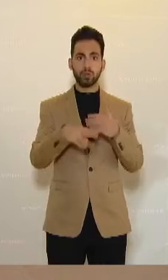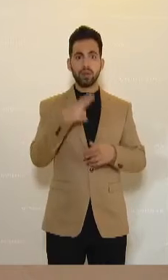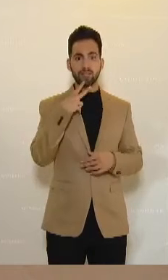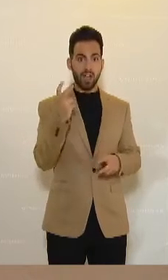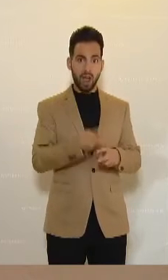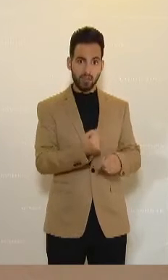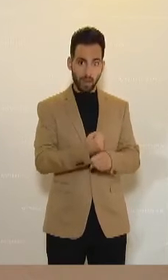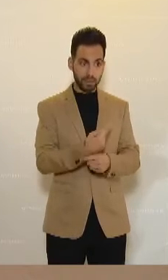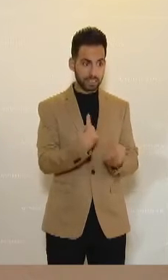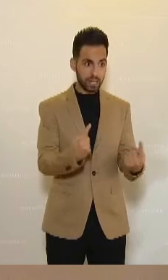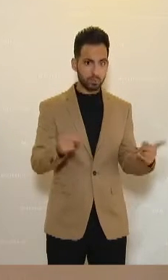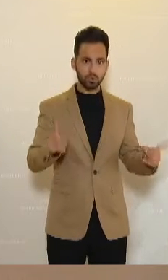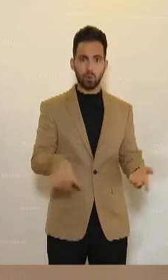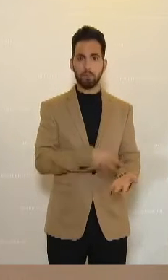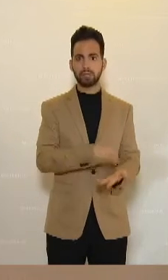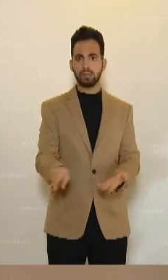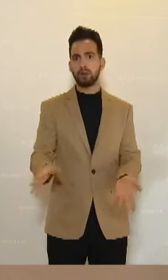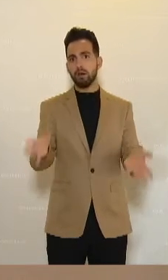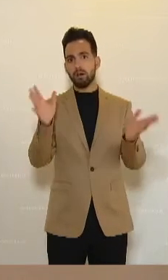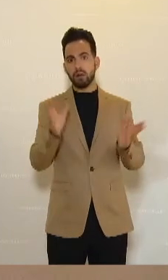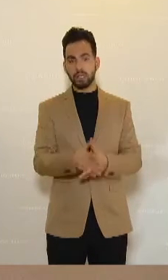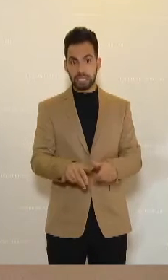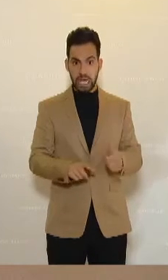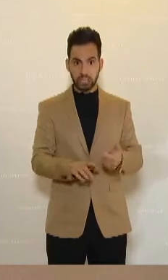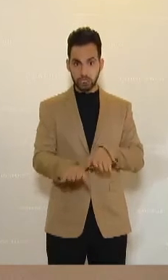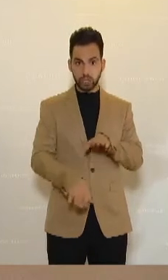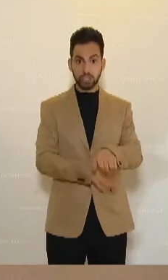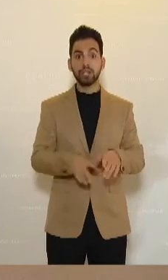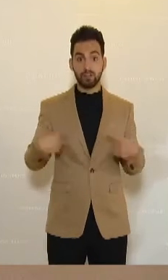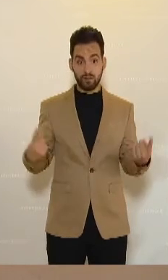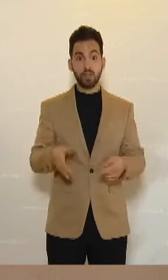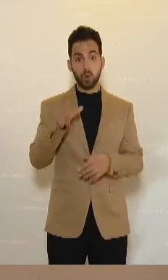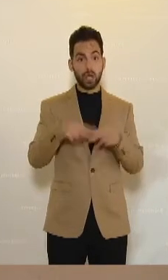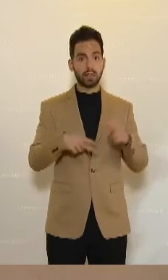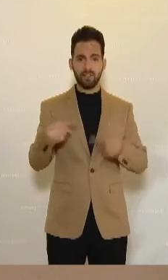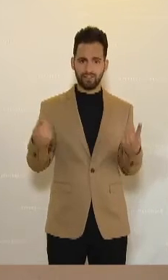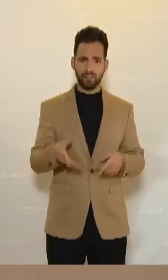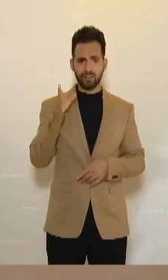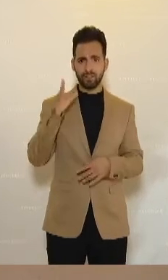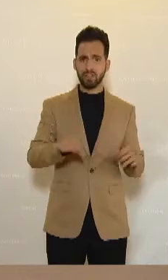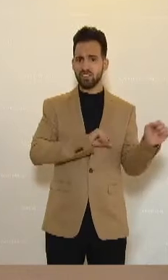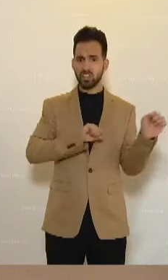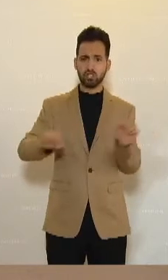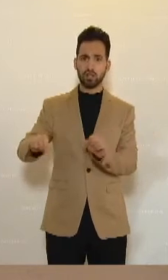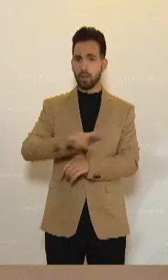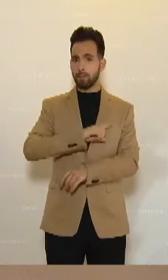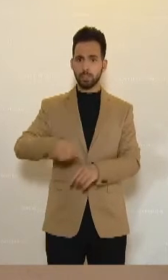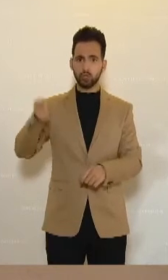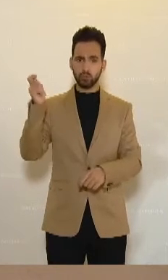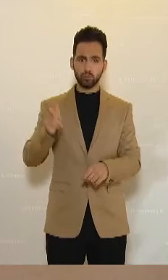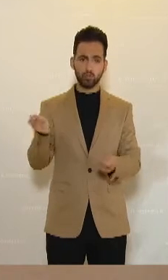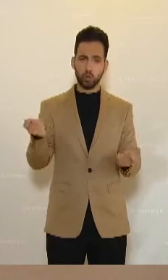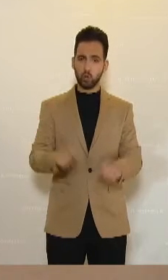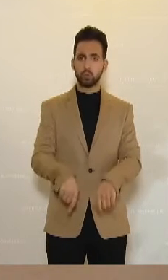arbeiten, zahlen werden. Und das ist das erste Mal, dass das passiert. Und da werden Sie uns noch kennenlernen. Wir werden Widerstand leisten bis zum Schluss, geschätzte Damen und Herren.